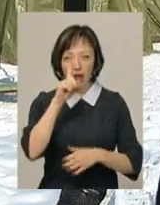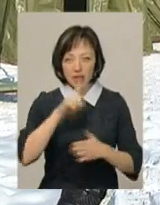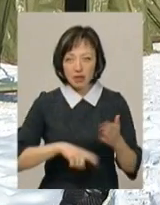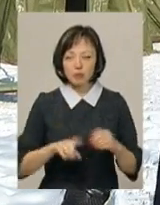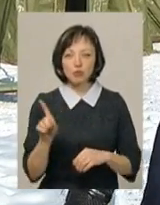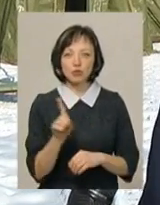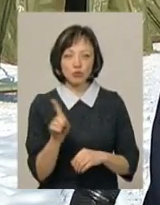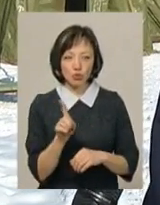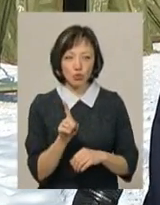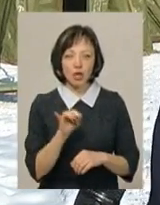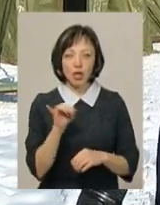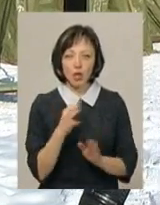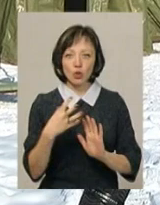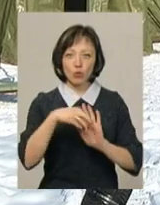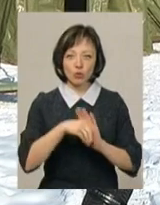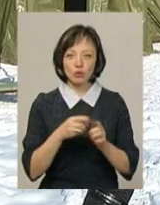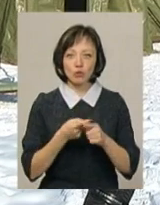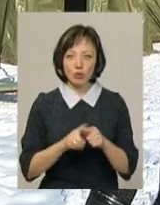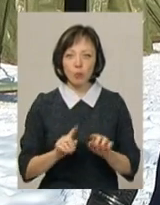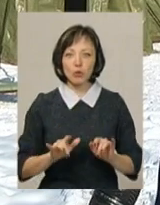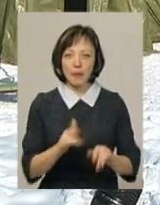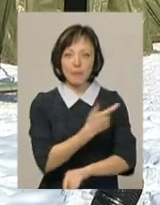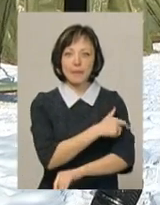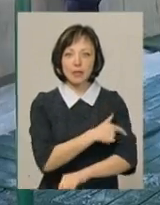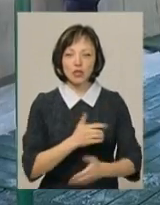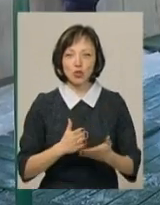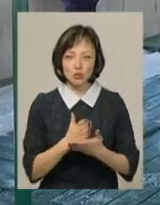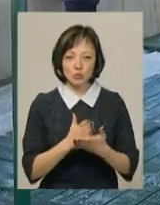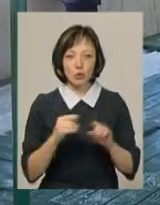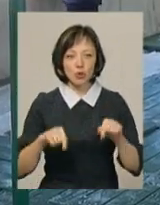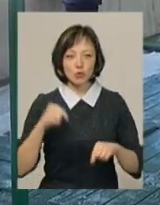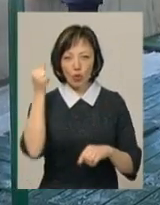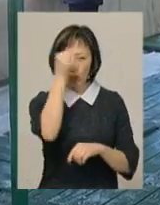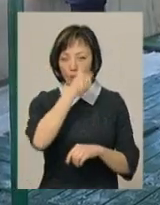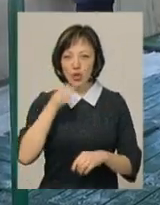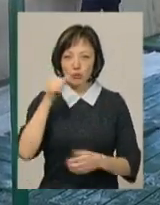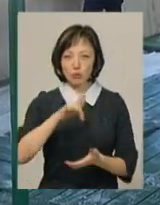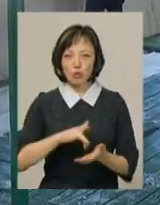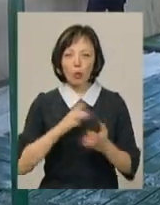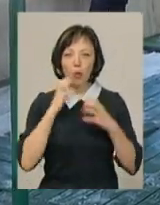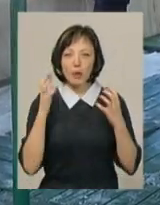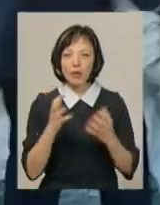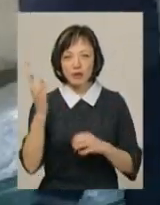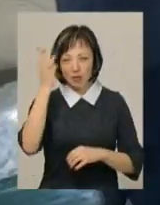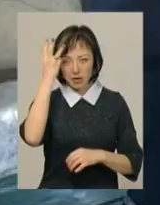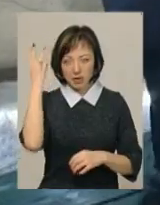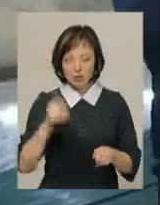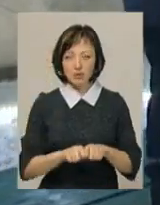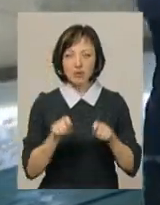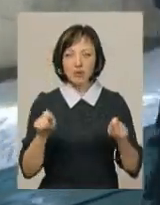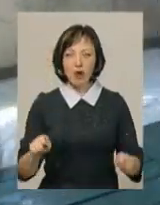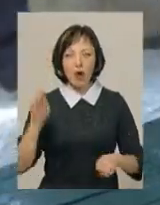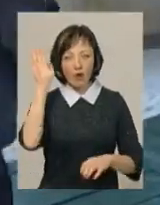що і долучаться до цього процесу і медичні служби. Цьогоріч мобільний пункт обігріву у Хмельницькому надзвичайники розгортали